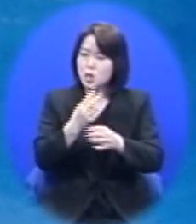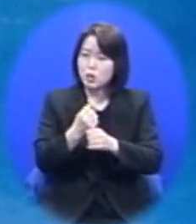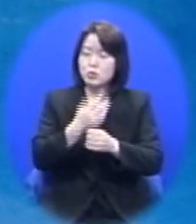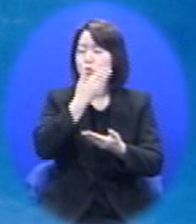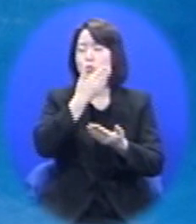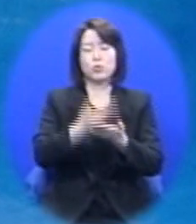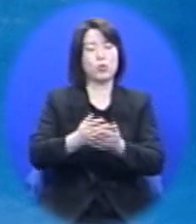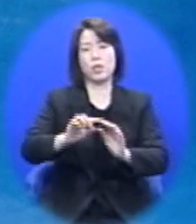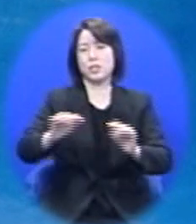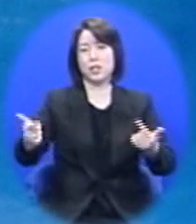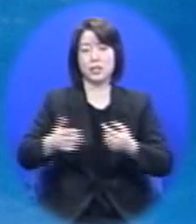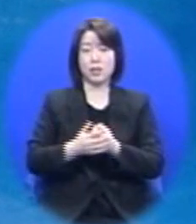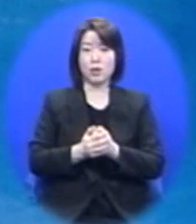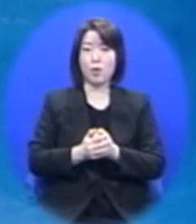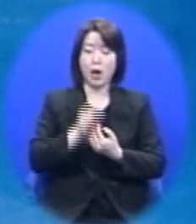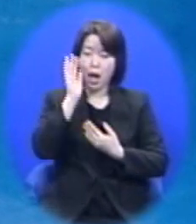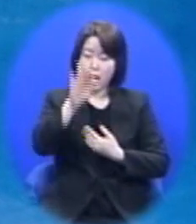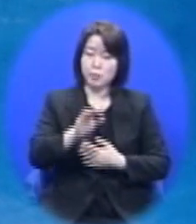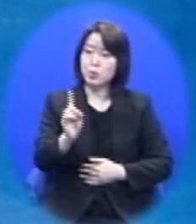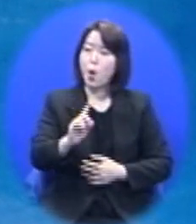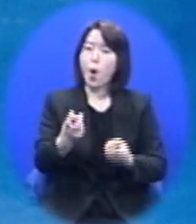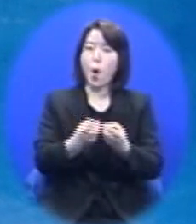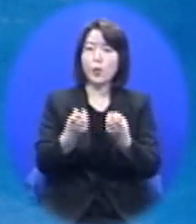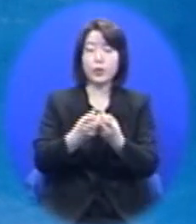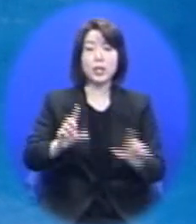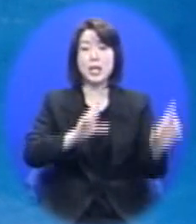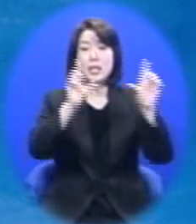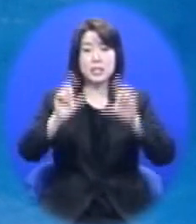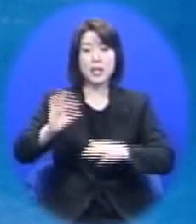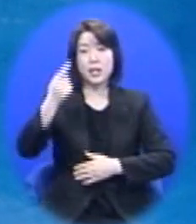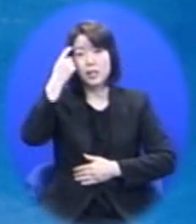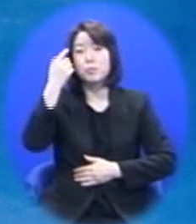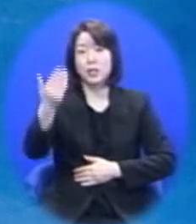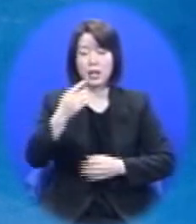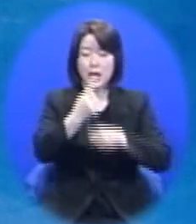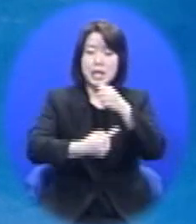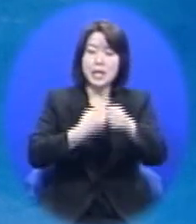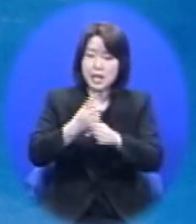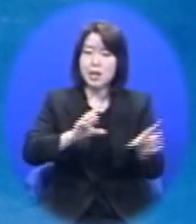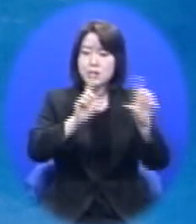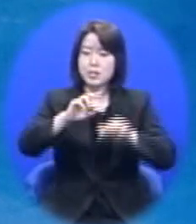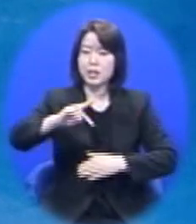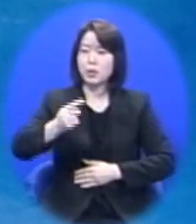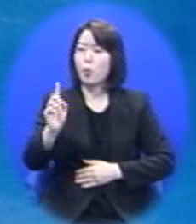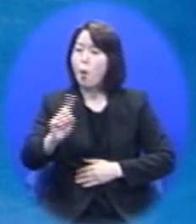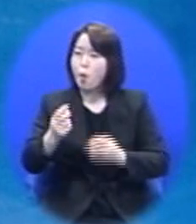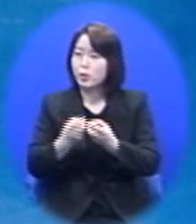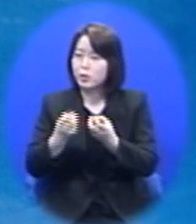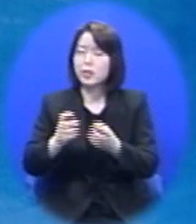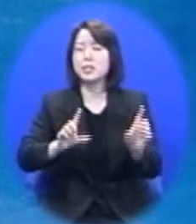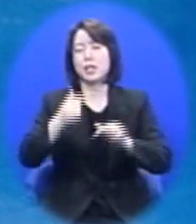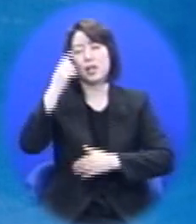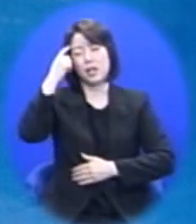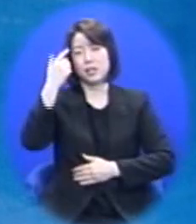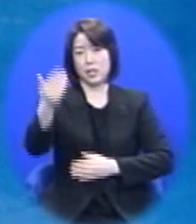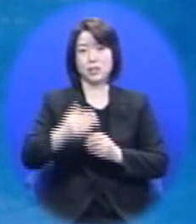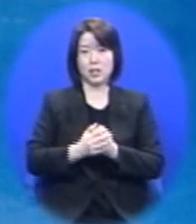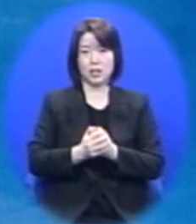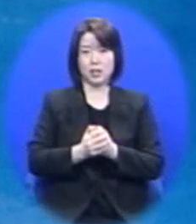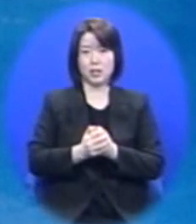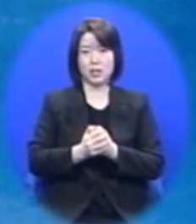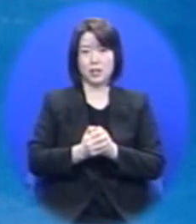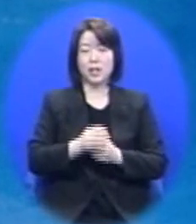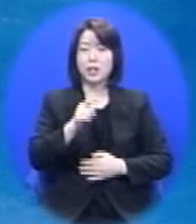않아요. 어떻게 사느냐 하는 겁니다. 1년을 살아도 어떻게 사느냐 하는 것. 이것이 바로